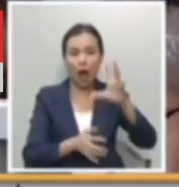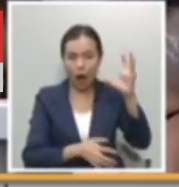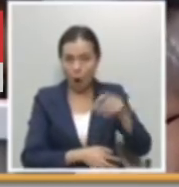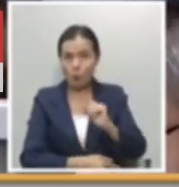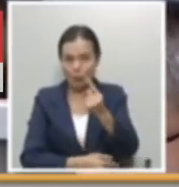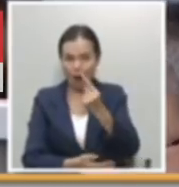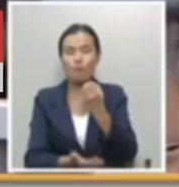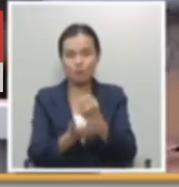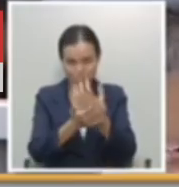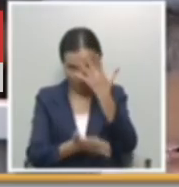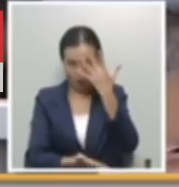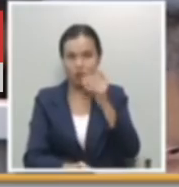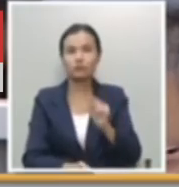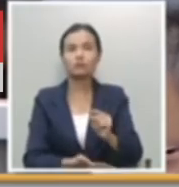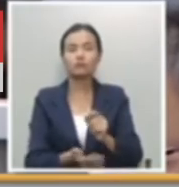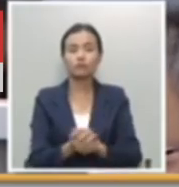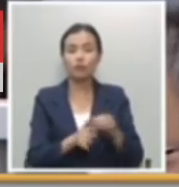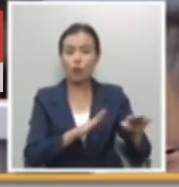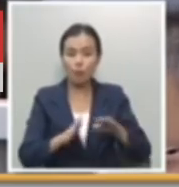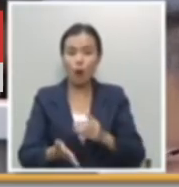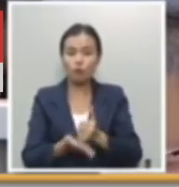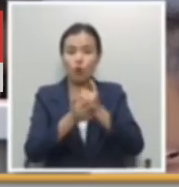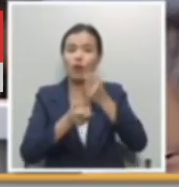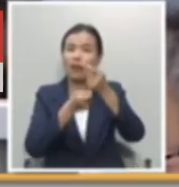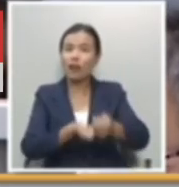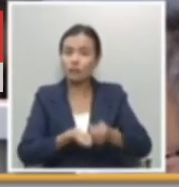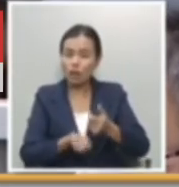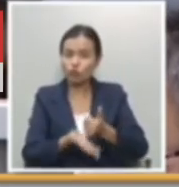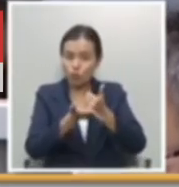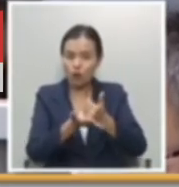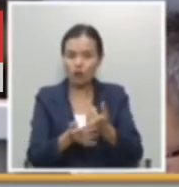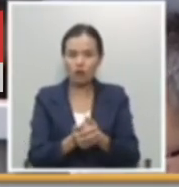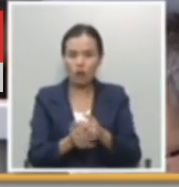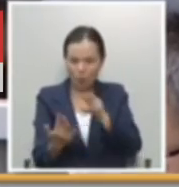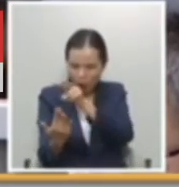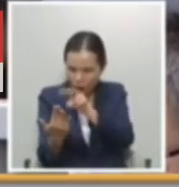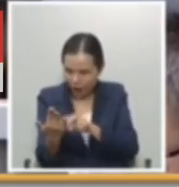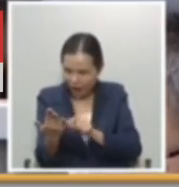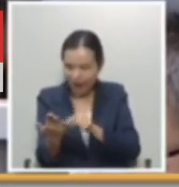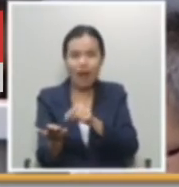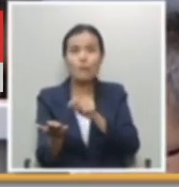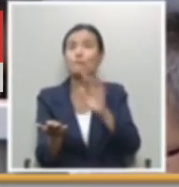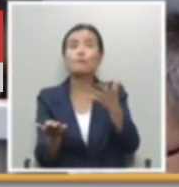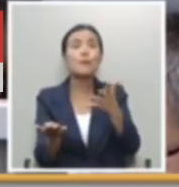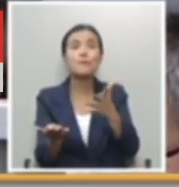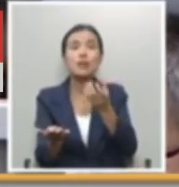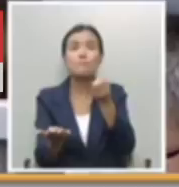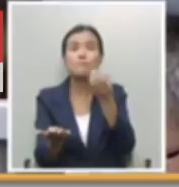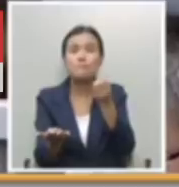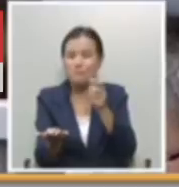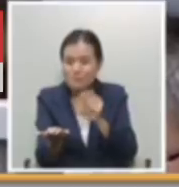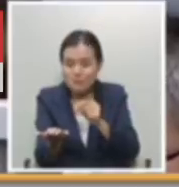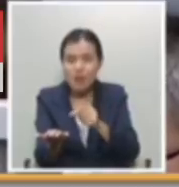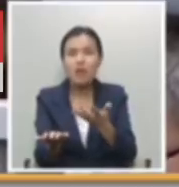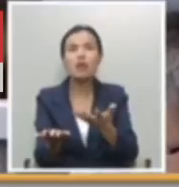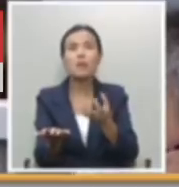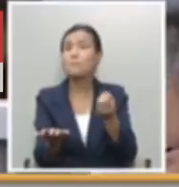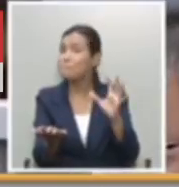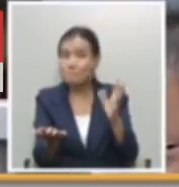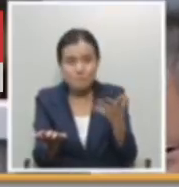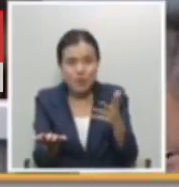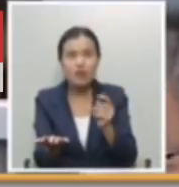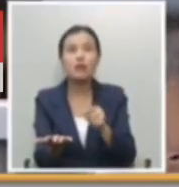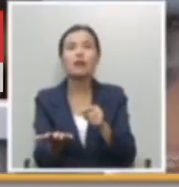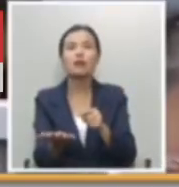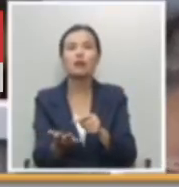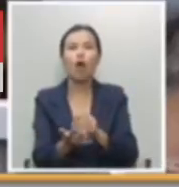แพงกว่าท่านเตรียมช่วยเหลือเกษตรกรไหมผมเปิดหาตาแหกเลยในเล่มงบประมาณมันบ่มีมันไม่มี